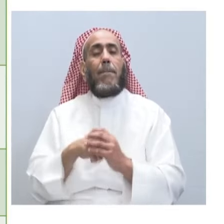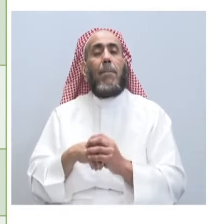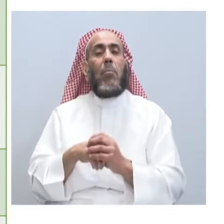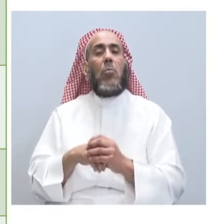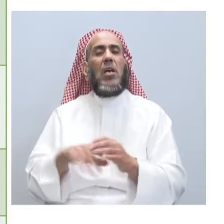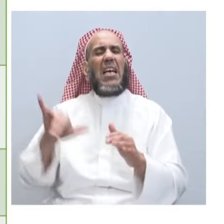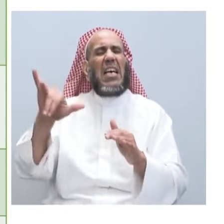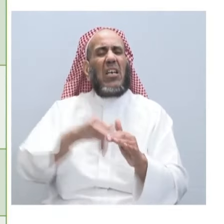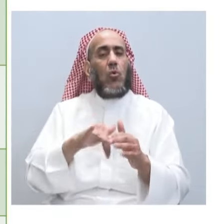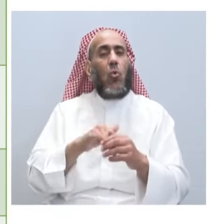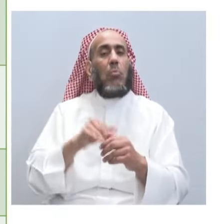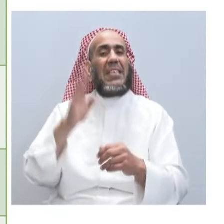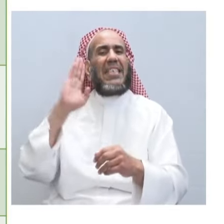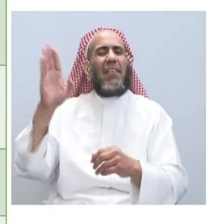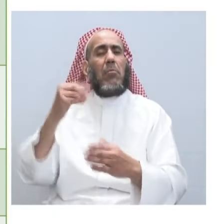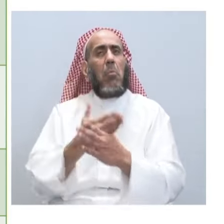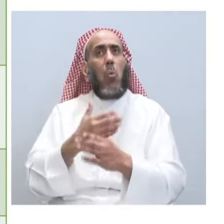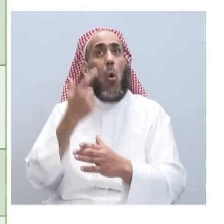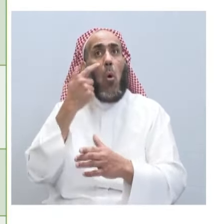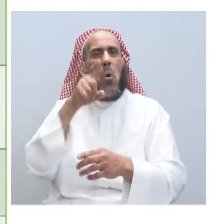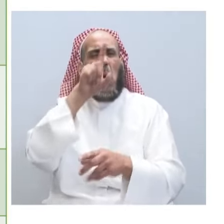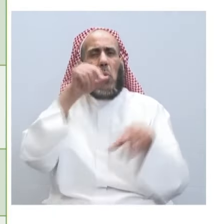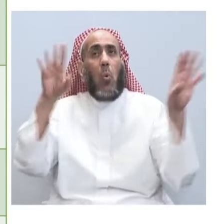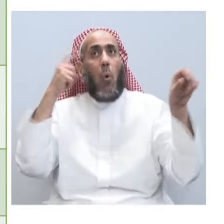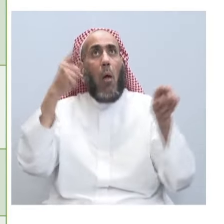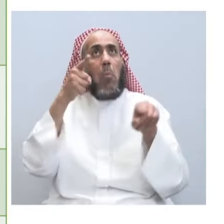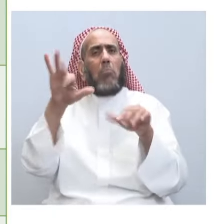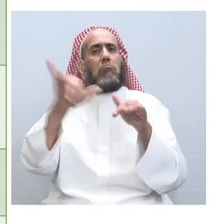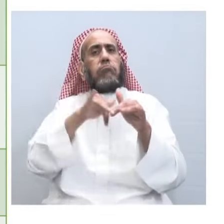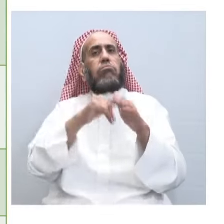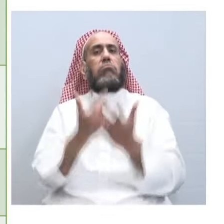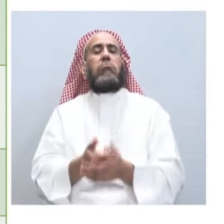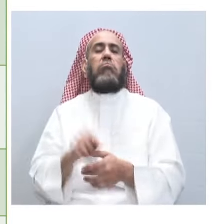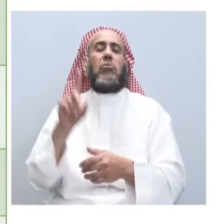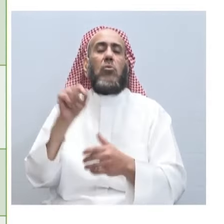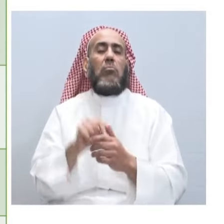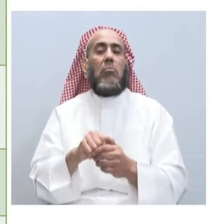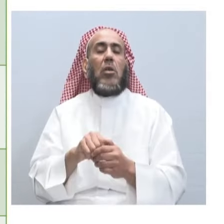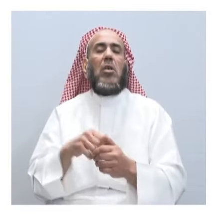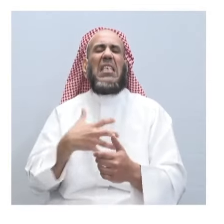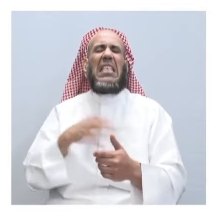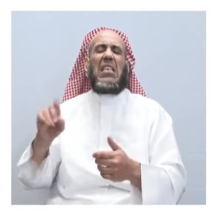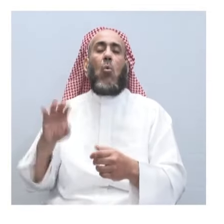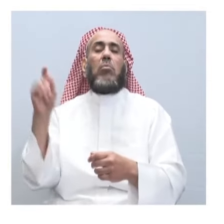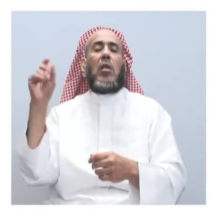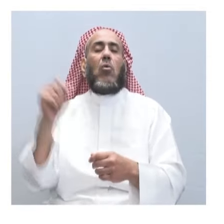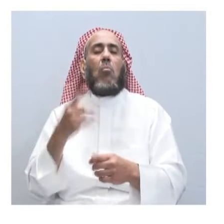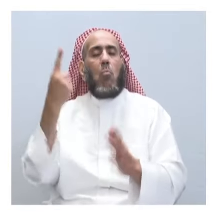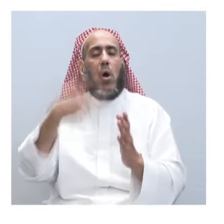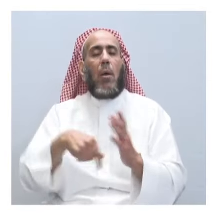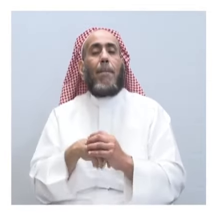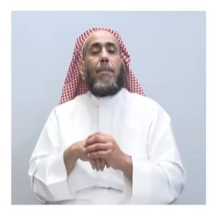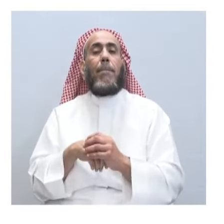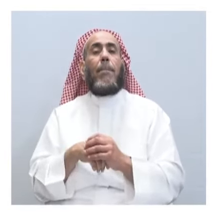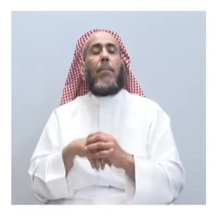الرجوع من السفر بسبب رؤيه غراب احسنتم تطير محرم